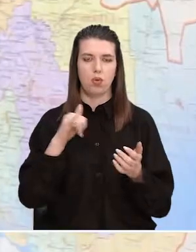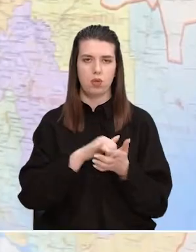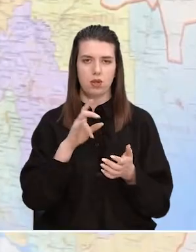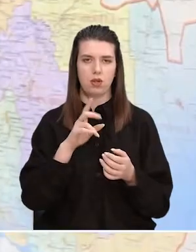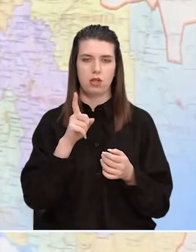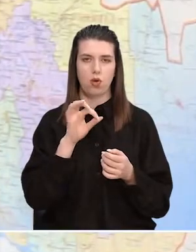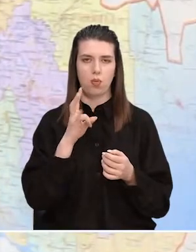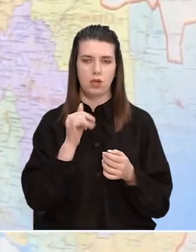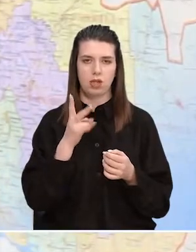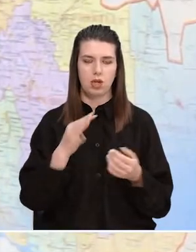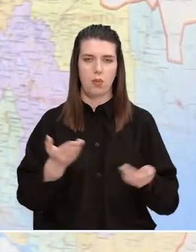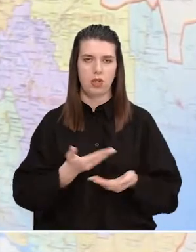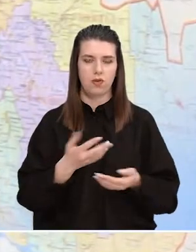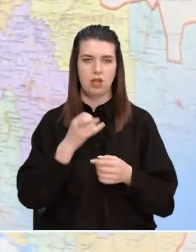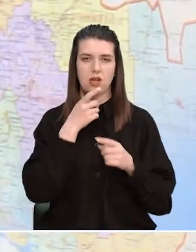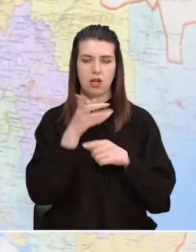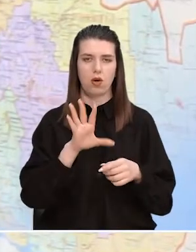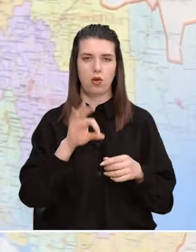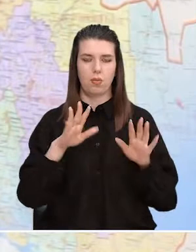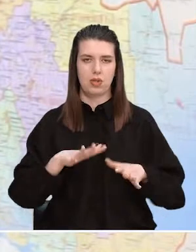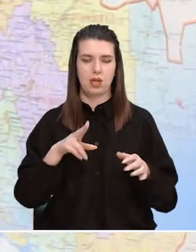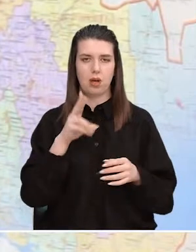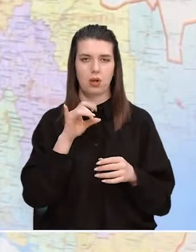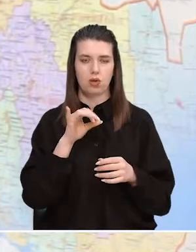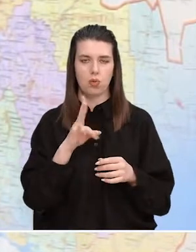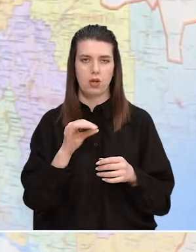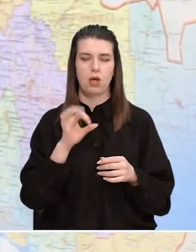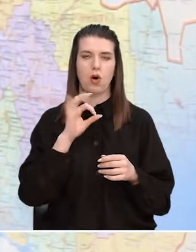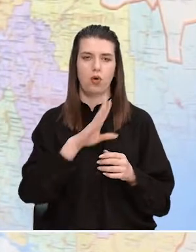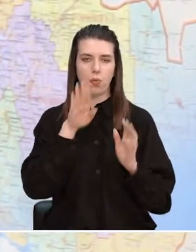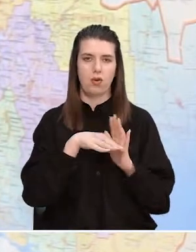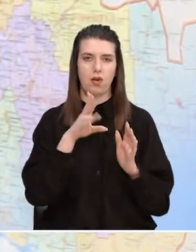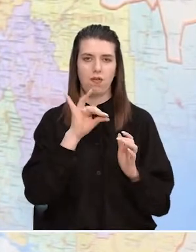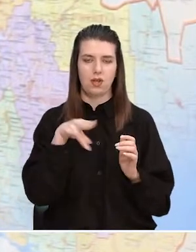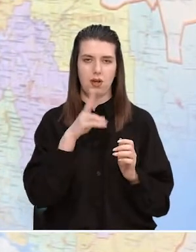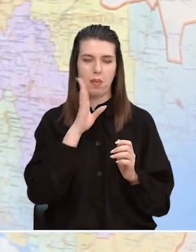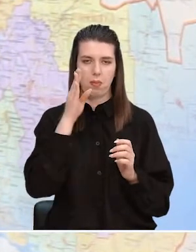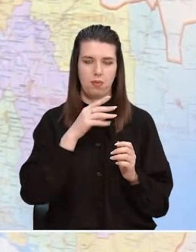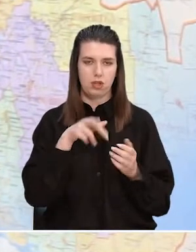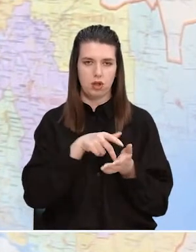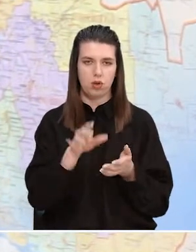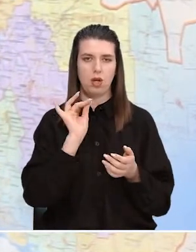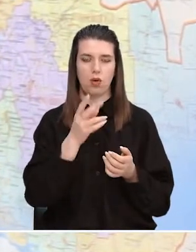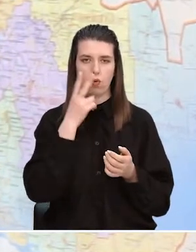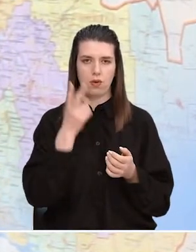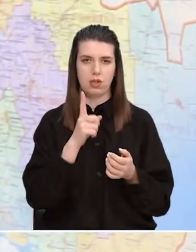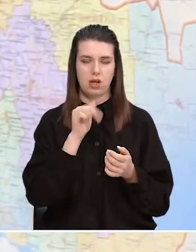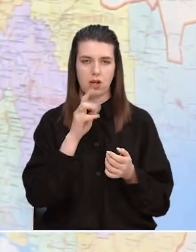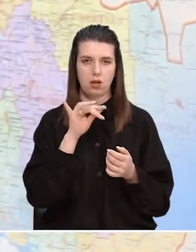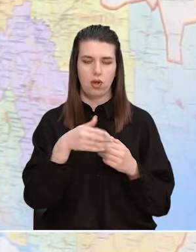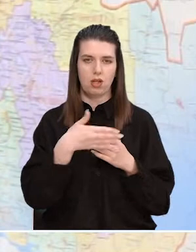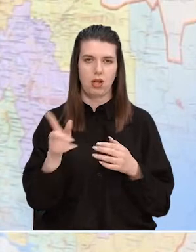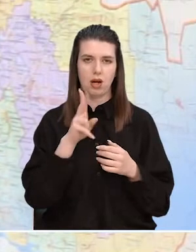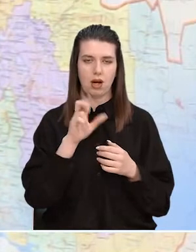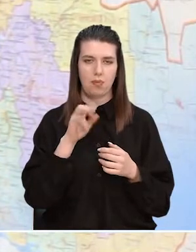оперативники установили что злоумышленник проживал недалеко от места преступления он под видом родителя зашел в один из детских